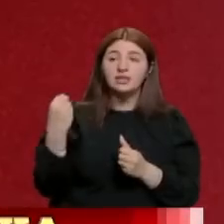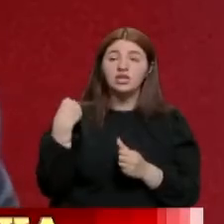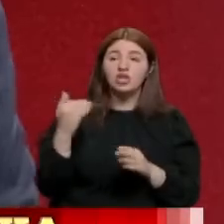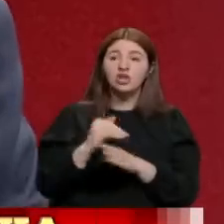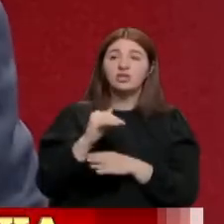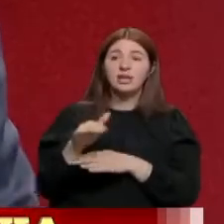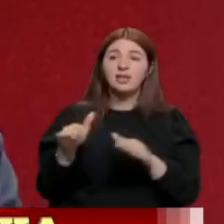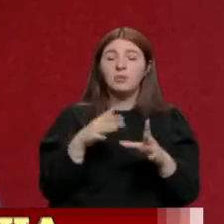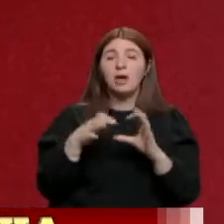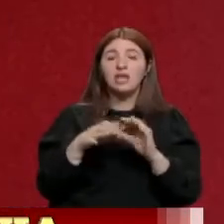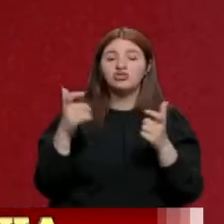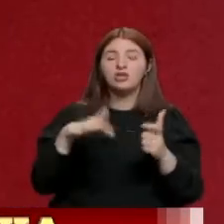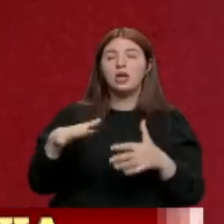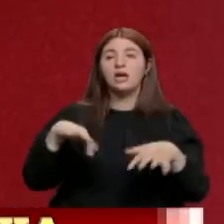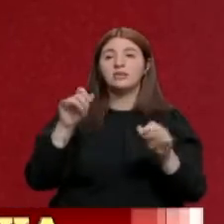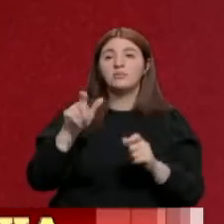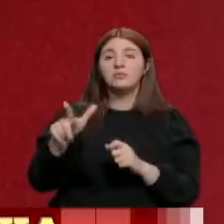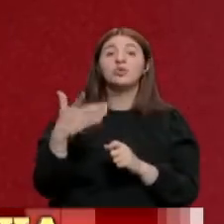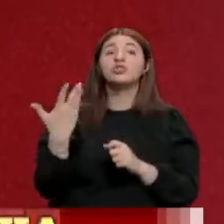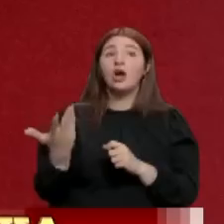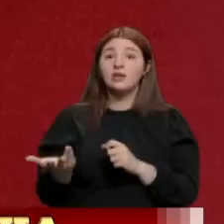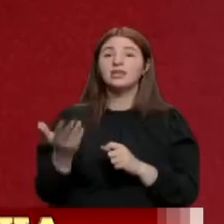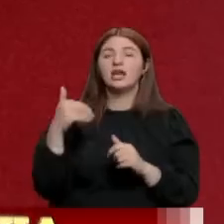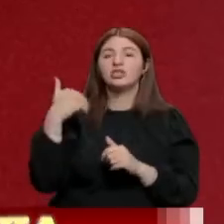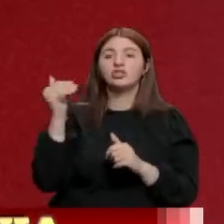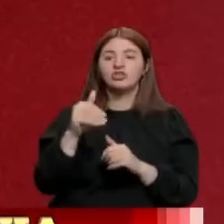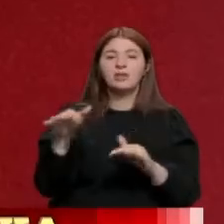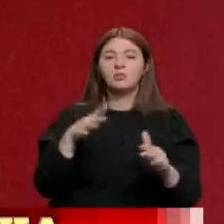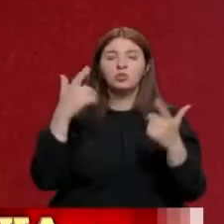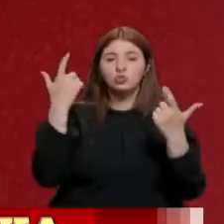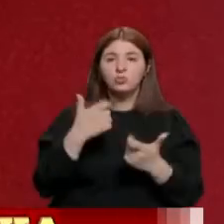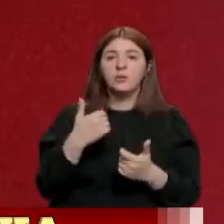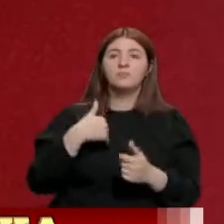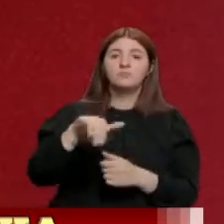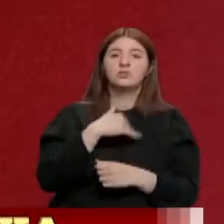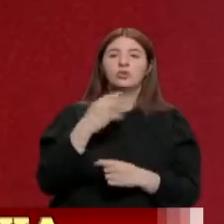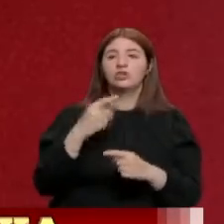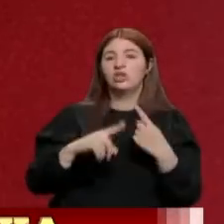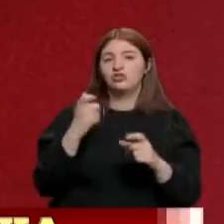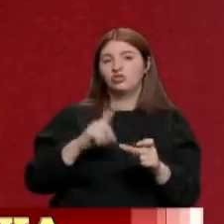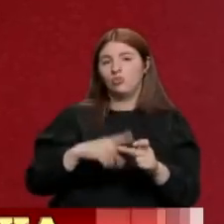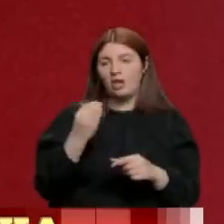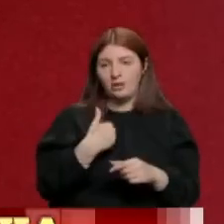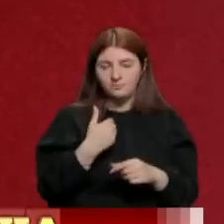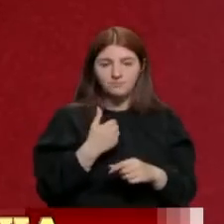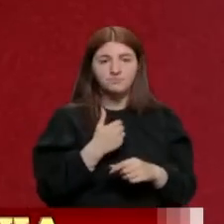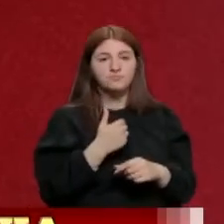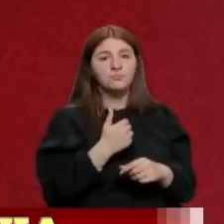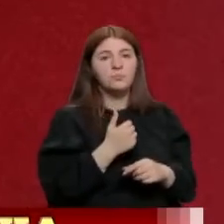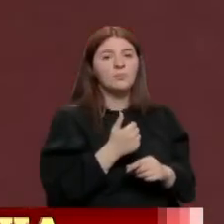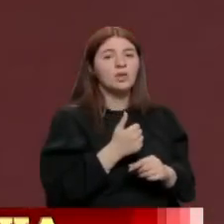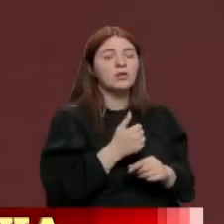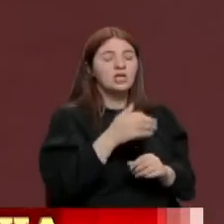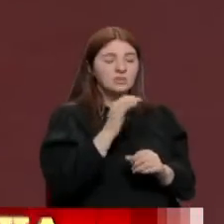yaşanacak depremlerle ilgili şehirlerimizi hazırlamalıyız. Aksi takdirde gelecek depremlerin sorumluları da bizler oluruz siyasetçiler olarak.